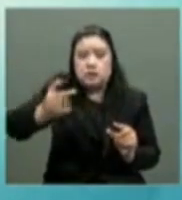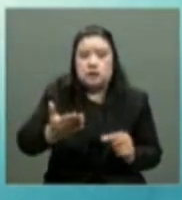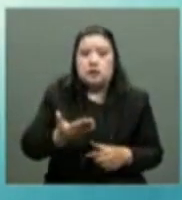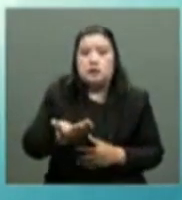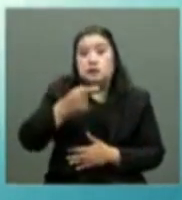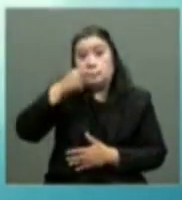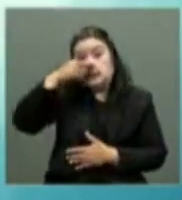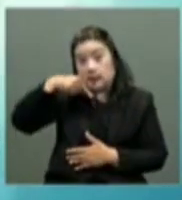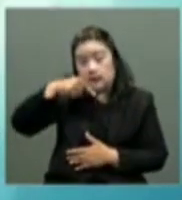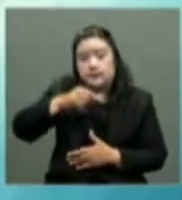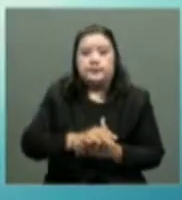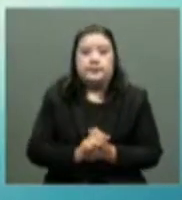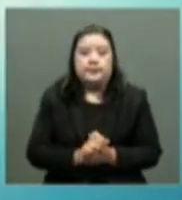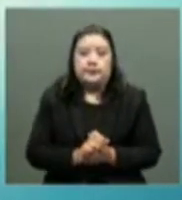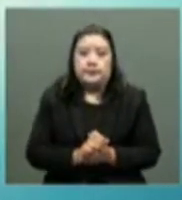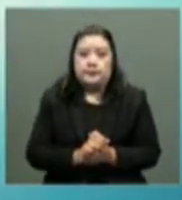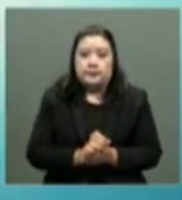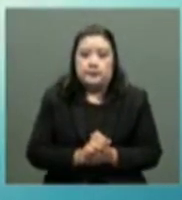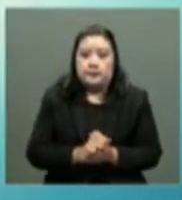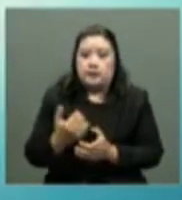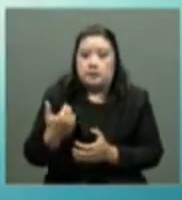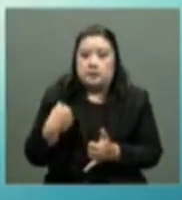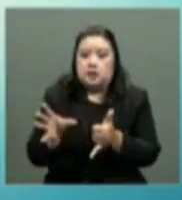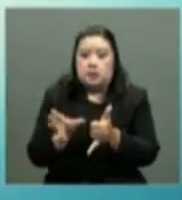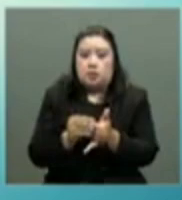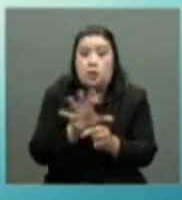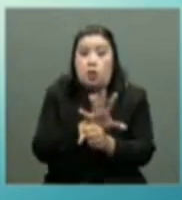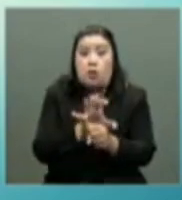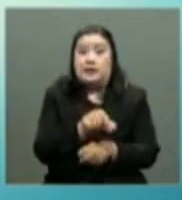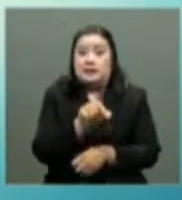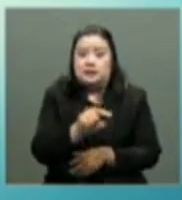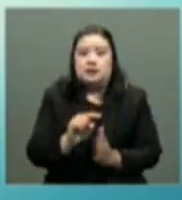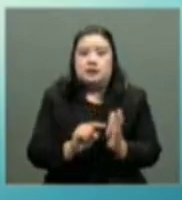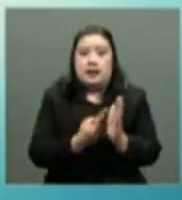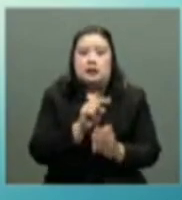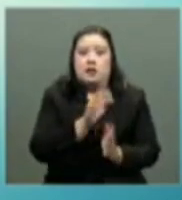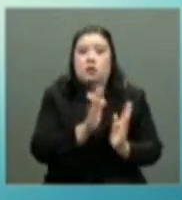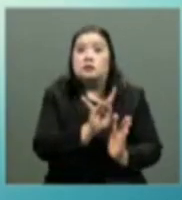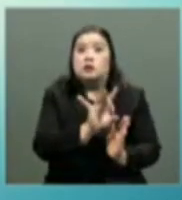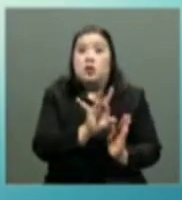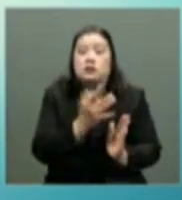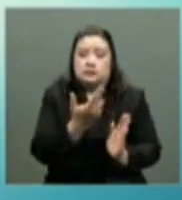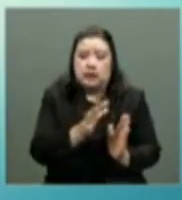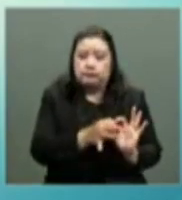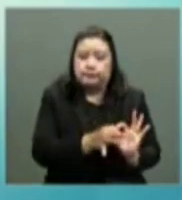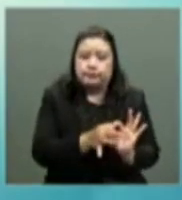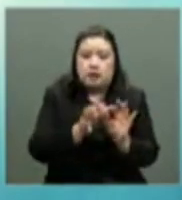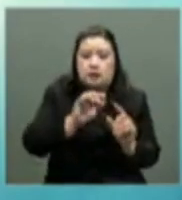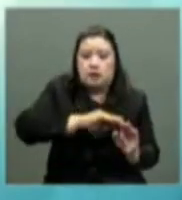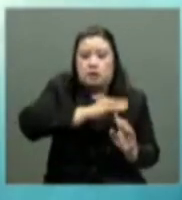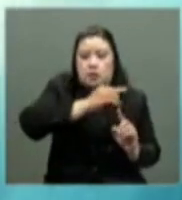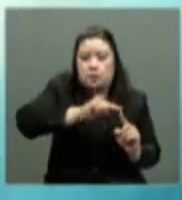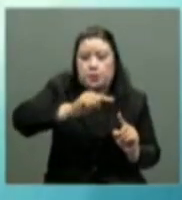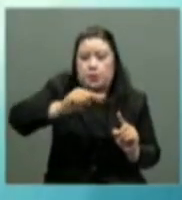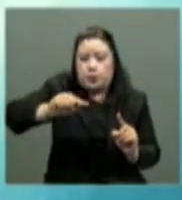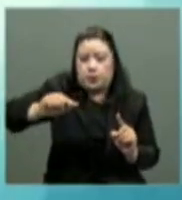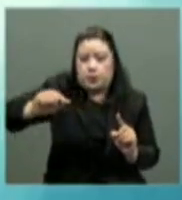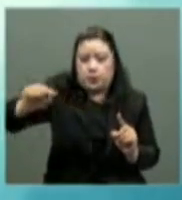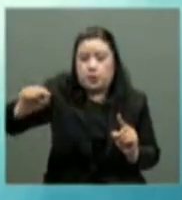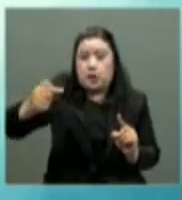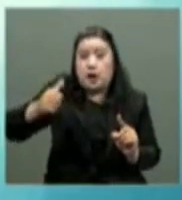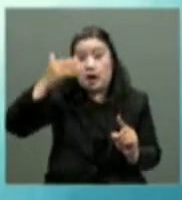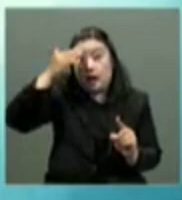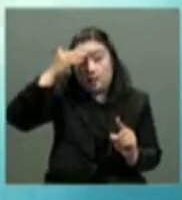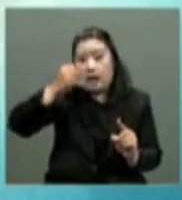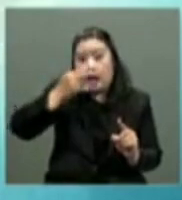อันนี้นับวันที่มีผู้ป่วยติดเชื้อถึง100รายแล้วก็ลากเส้นกันมาความเร็วก็แตกต่างกันไปความ